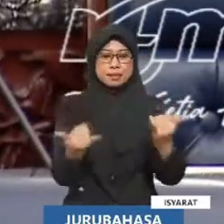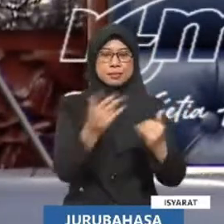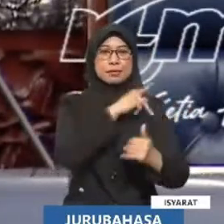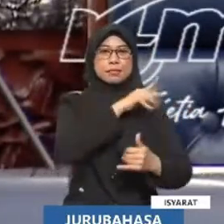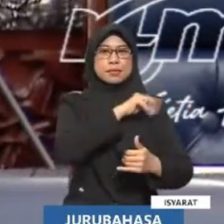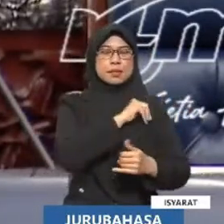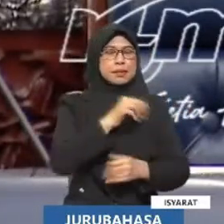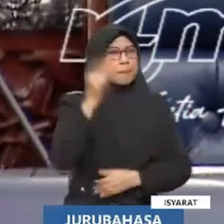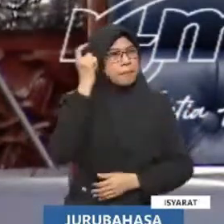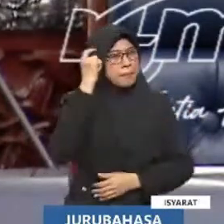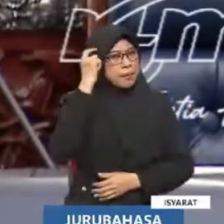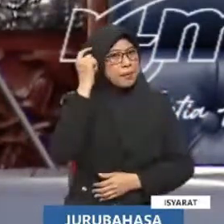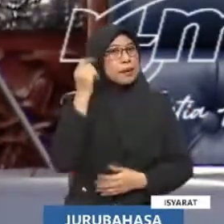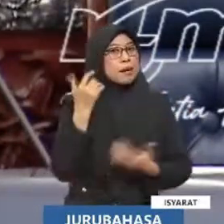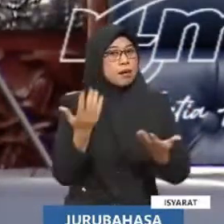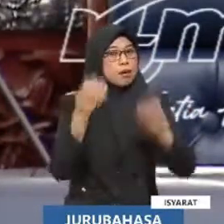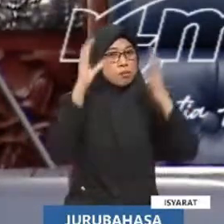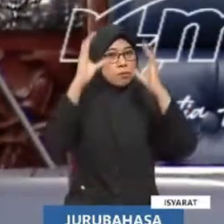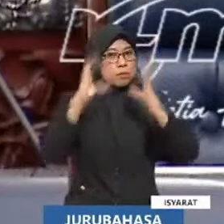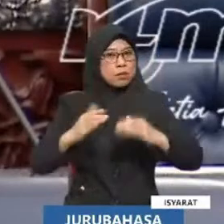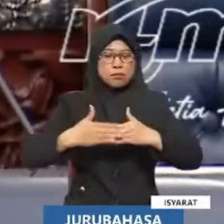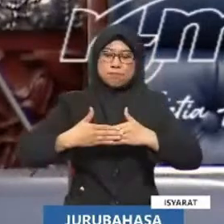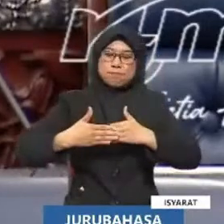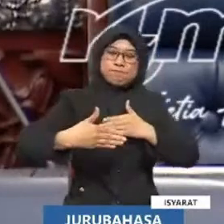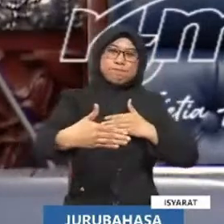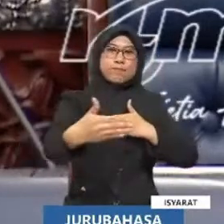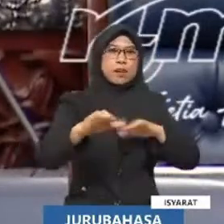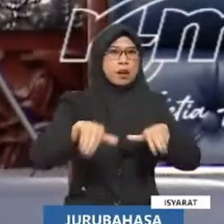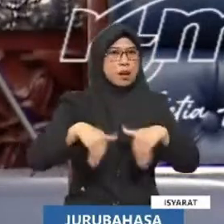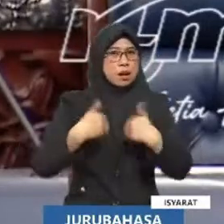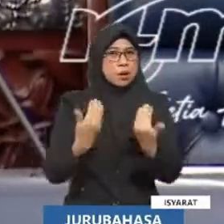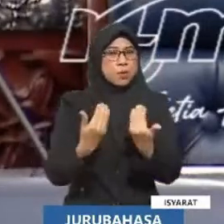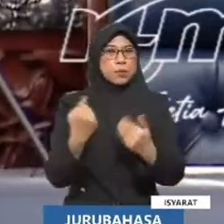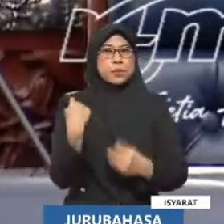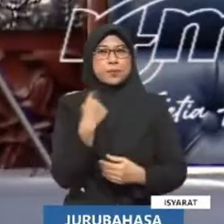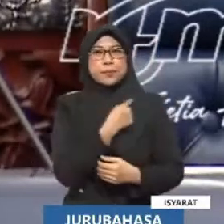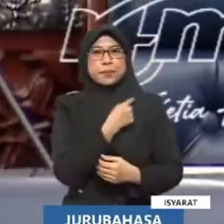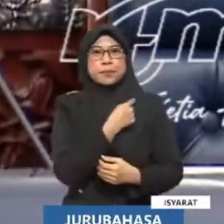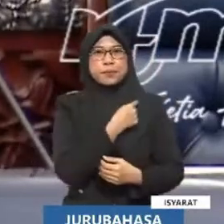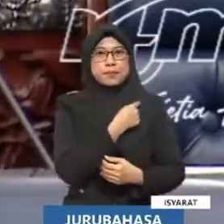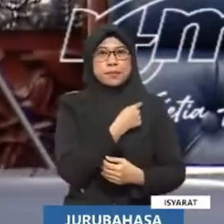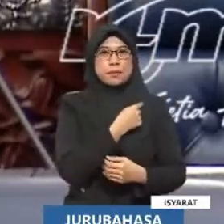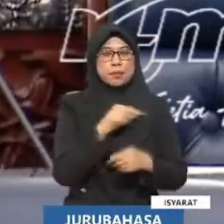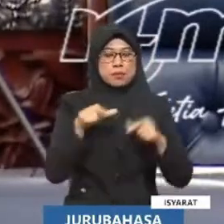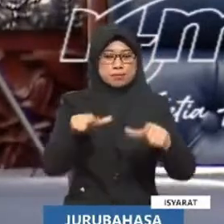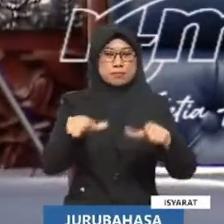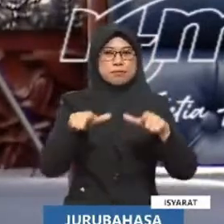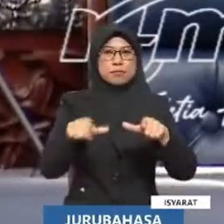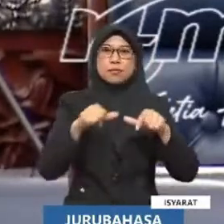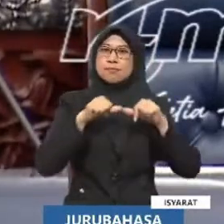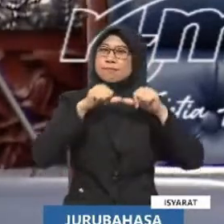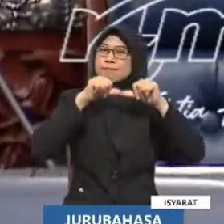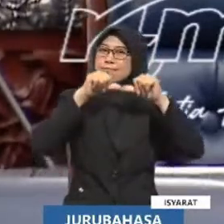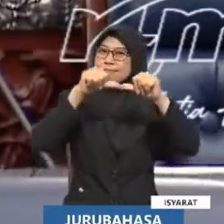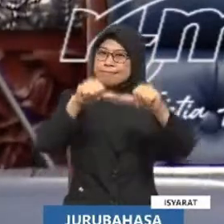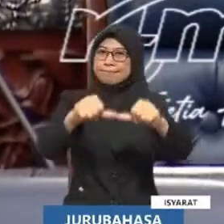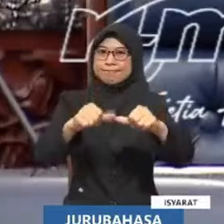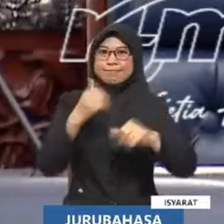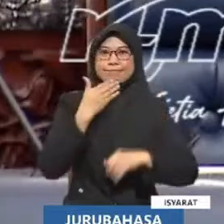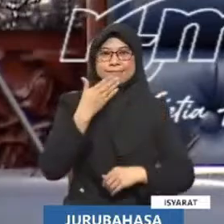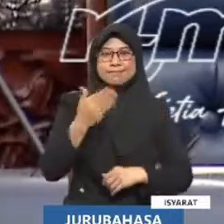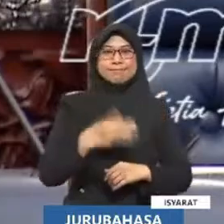ketika ini dengan memikirkan langkah panjang jangka panjang How to me away in a world industries AS tenable